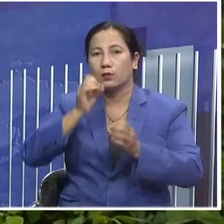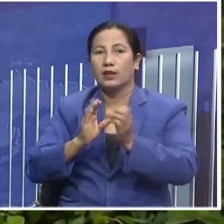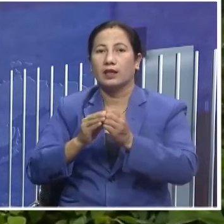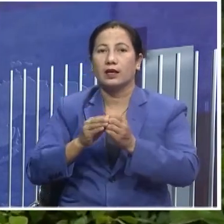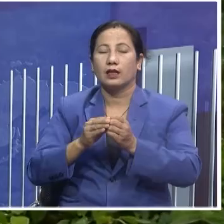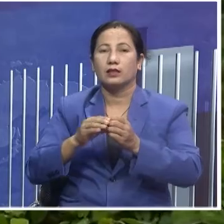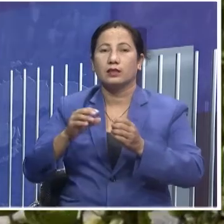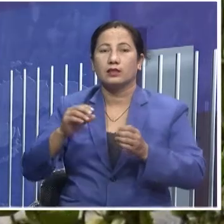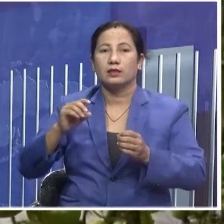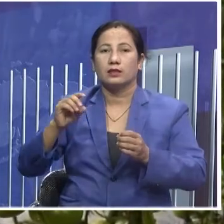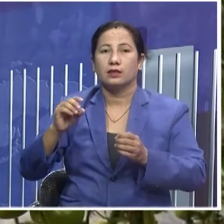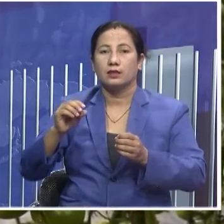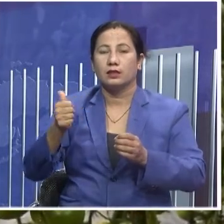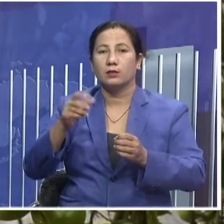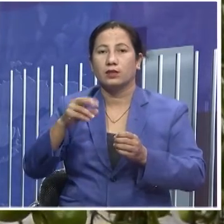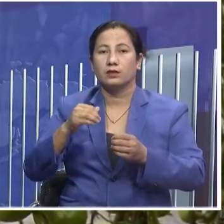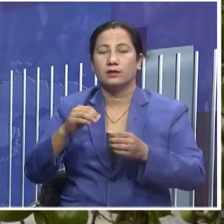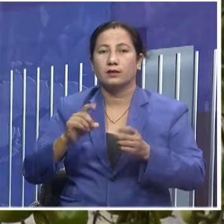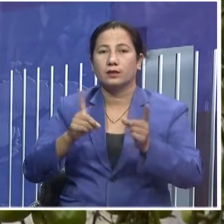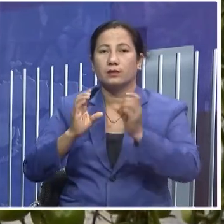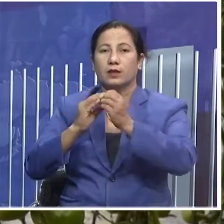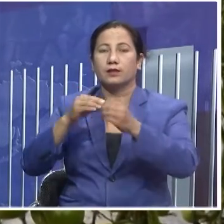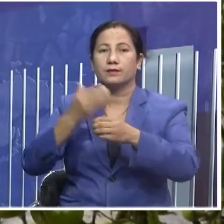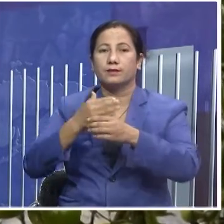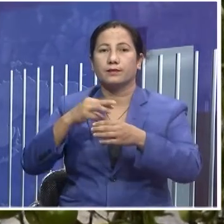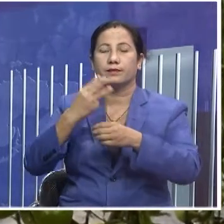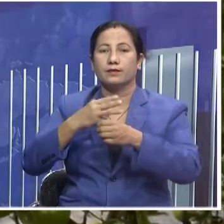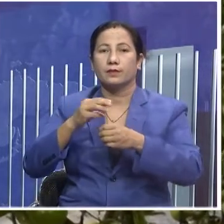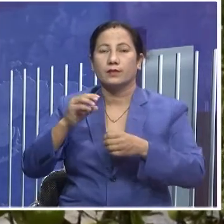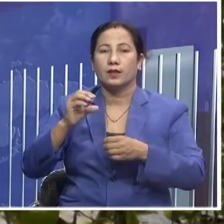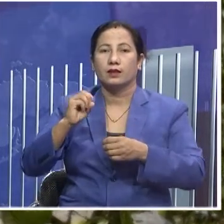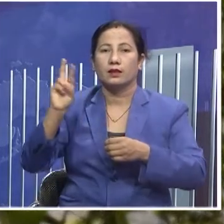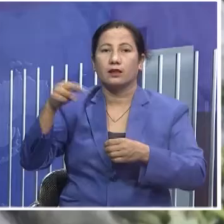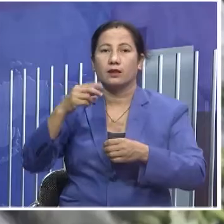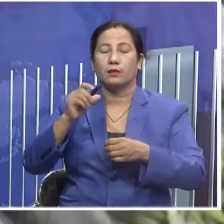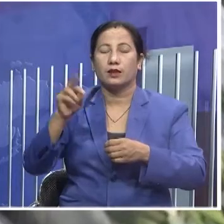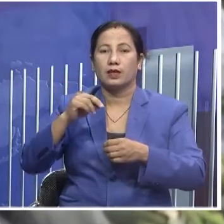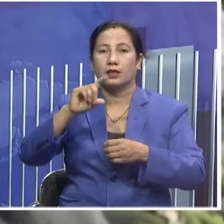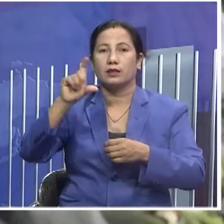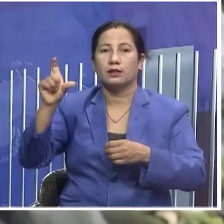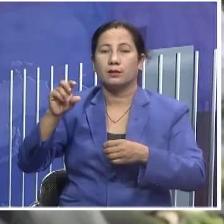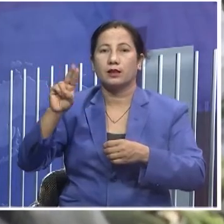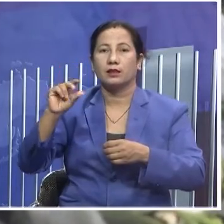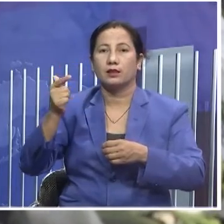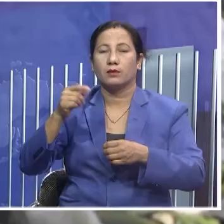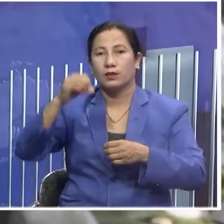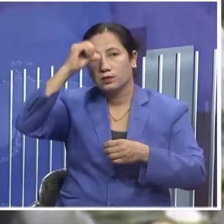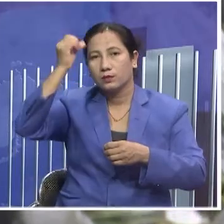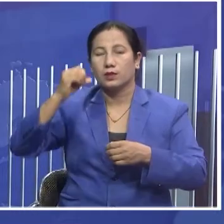अमरगढी नगरपालिकामा तरकारी उत्पादन हुने गरेको छ। प्रकाश बहादुर भाट, नेपाल टेलिभिजन, सुदूरपश्चिम प्रदेश,